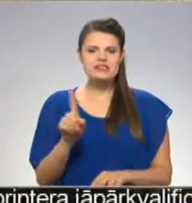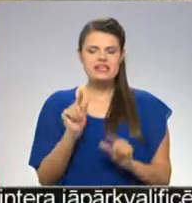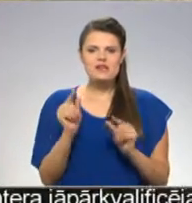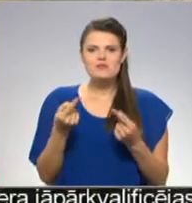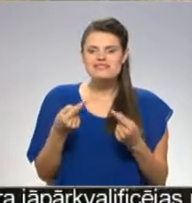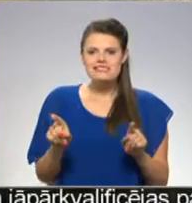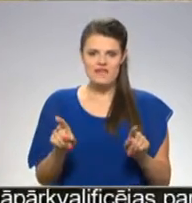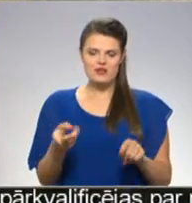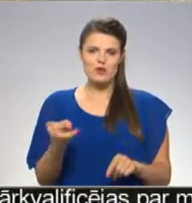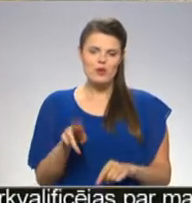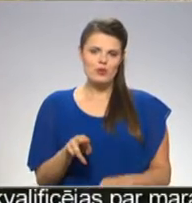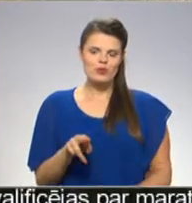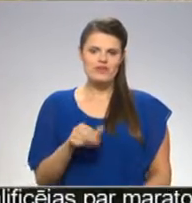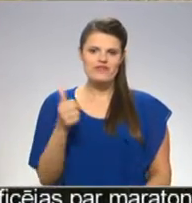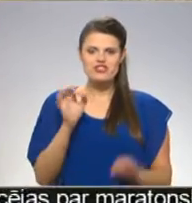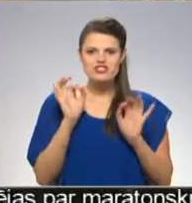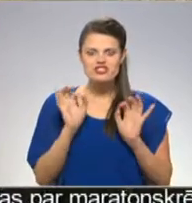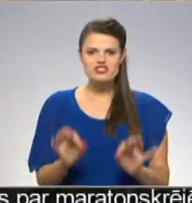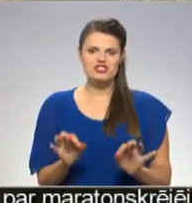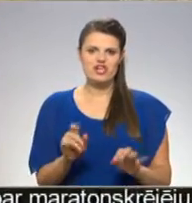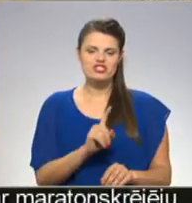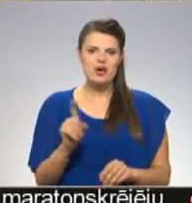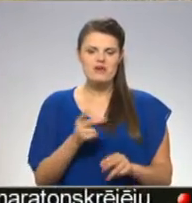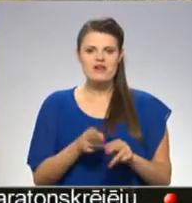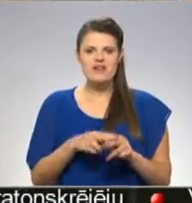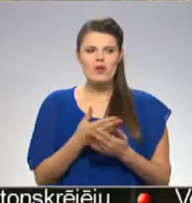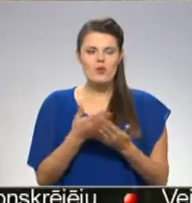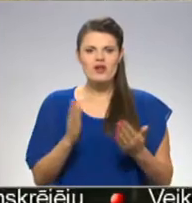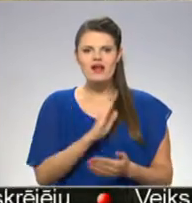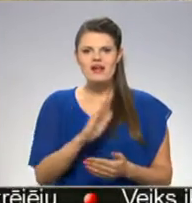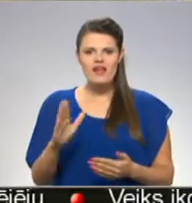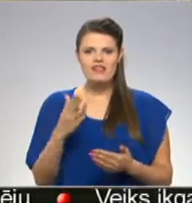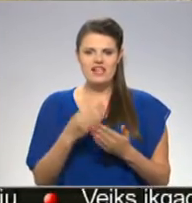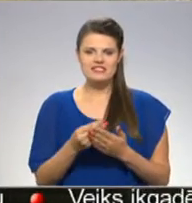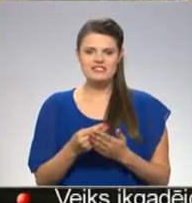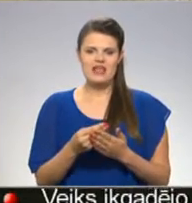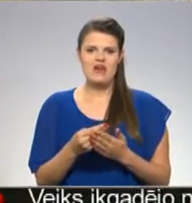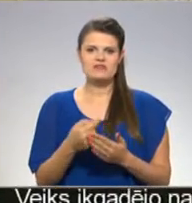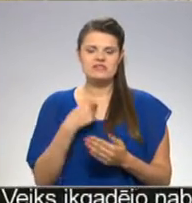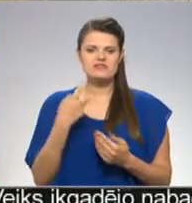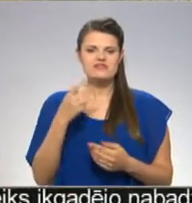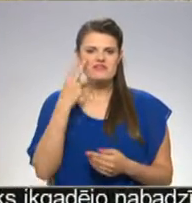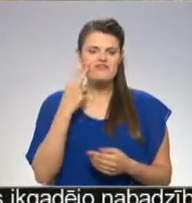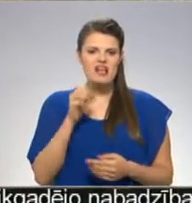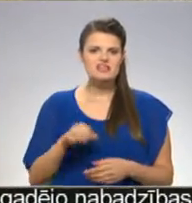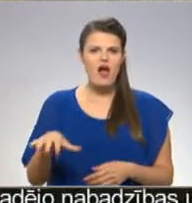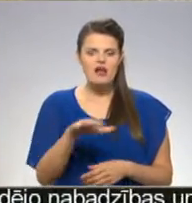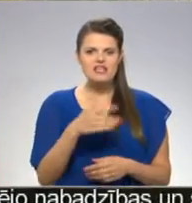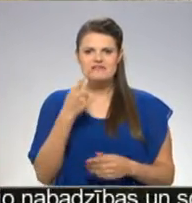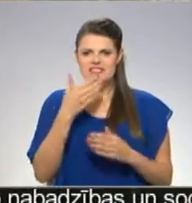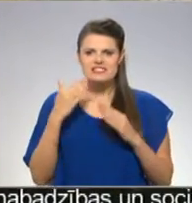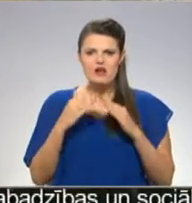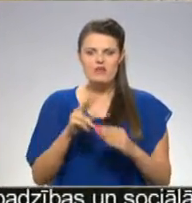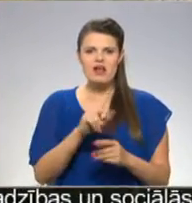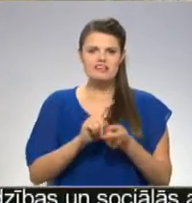nedaudz savādākas, un viņas tiešām ir tādas, kurai katrai ir savas es. Viens, teiksim, ir vecs angārs, viens ir siltumnīca, kas